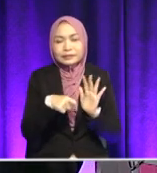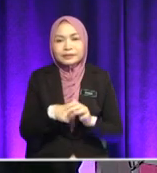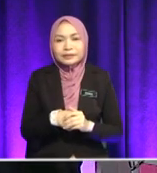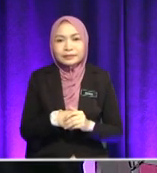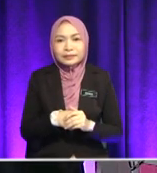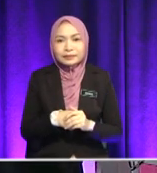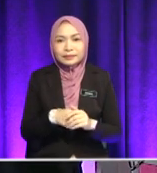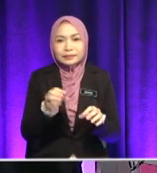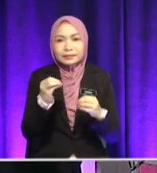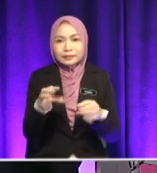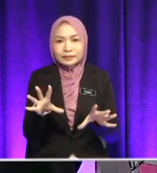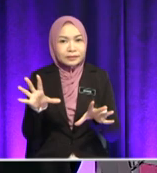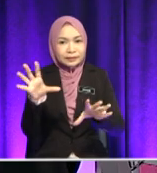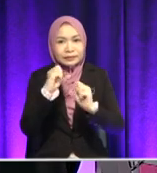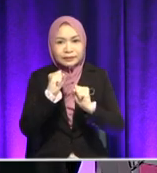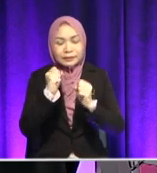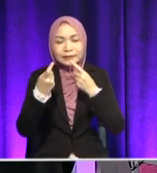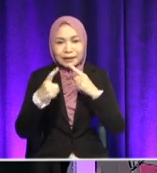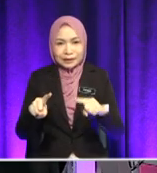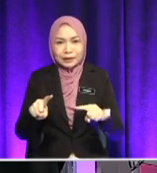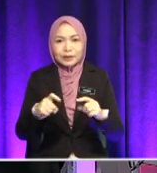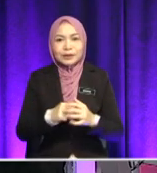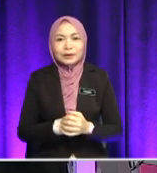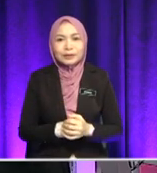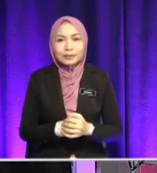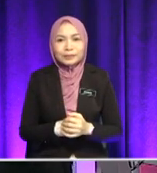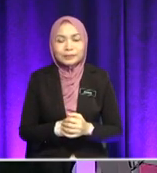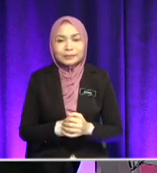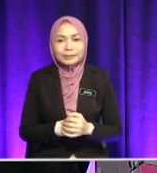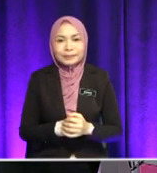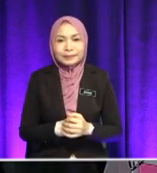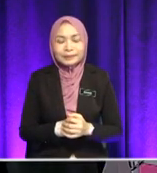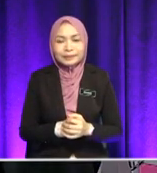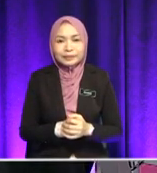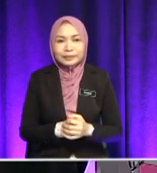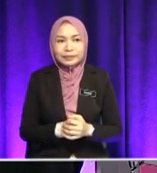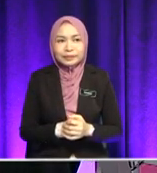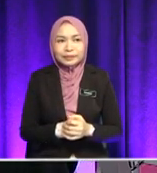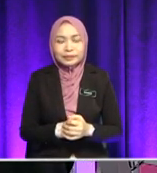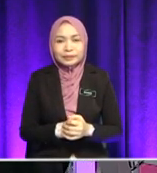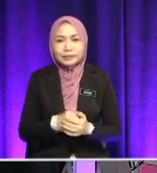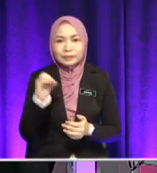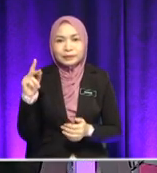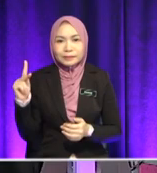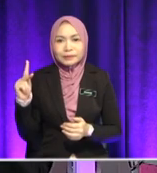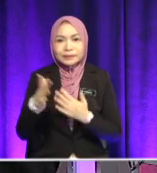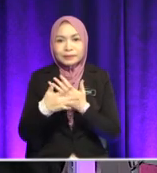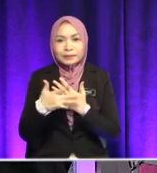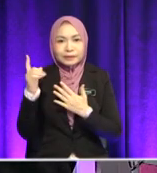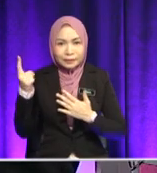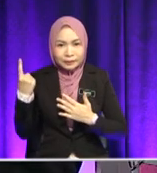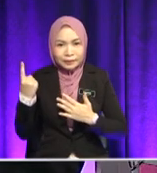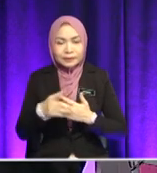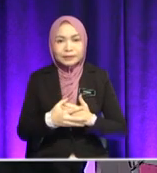dan dapatlah jawabannya Oke jangan bimbang Oke saja Oke Senang saja Oke